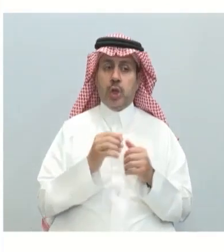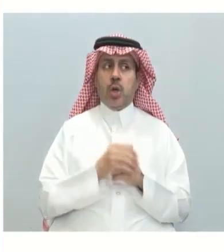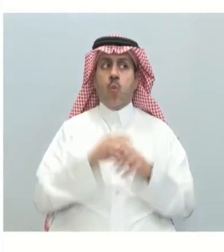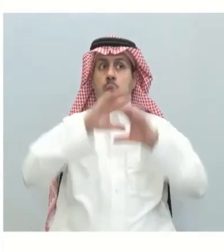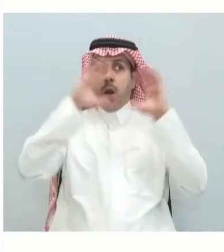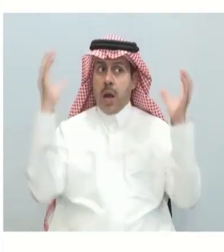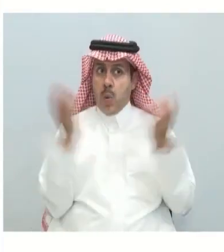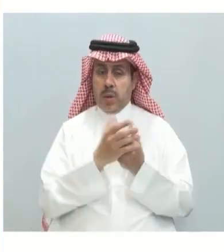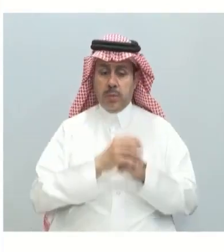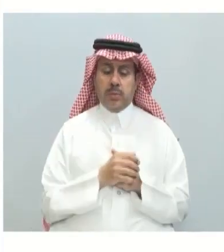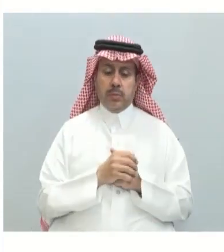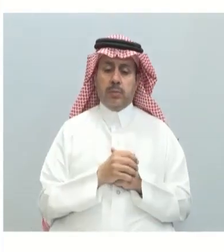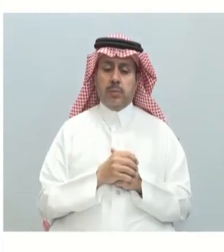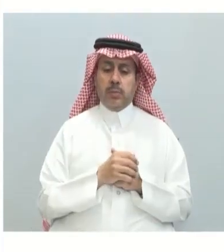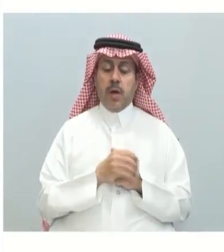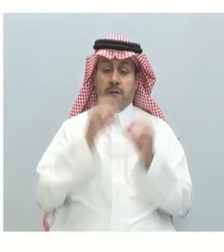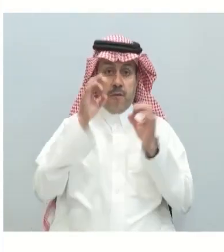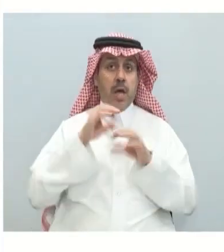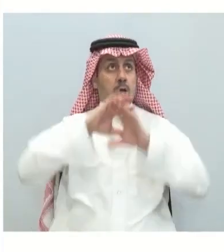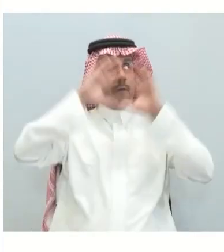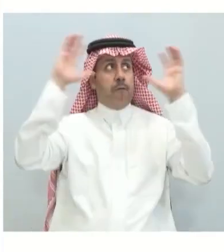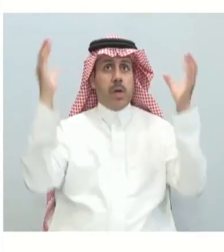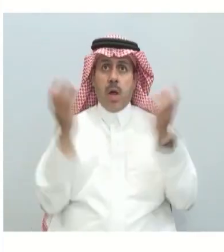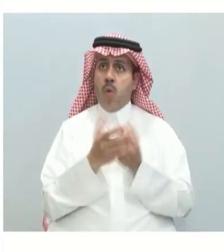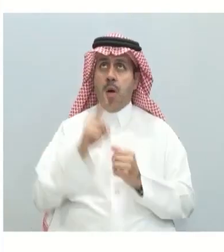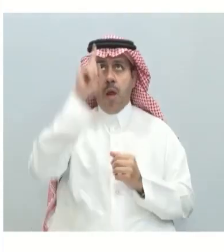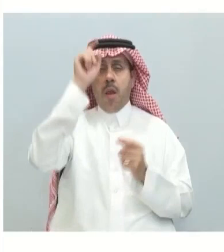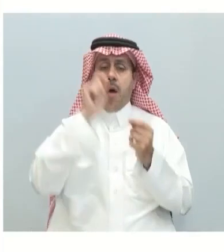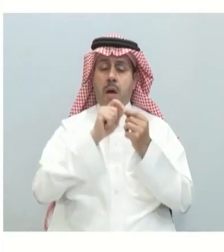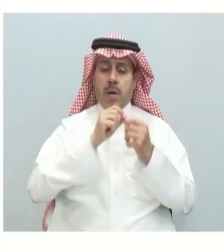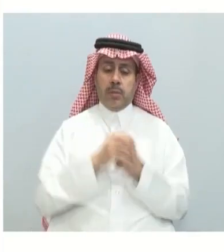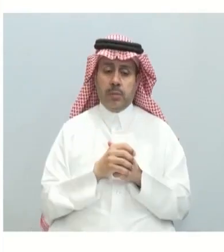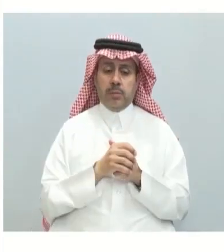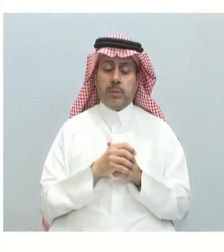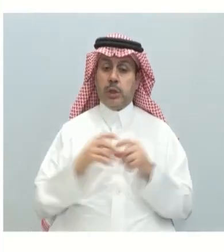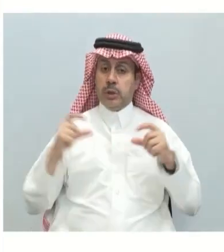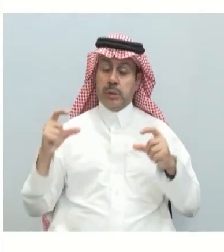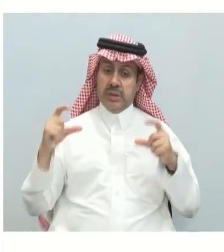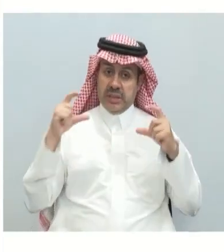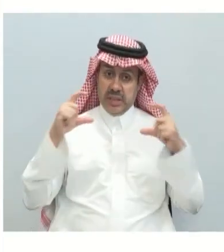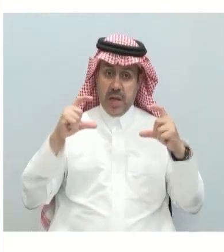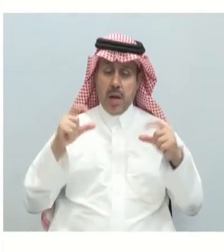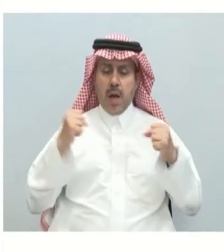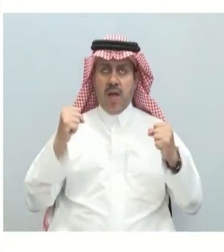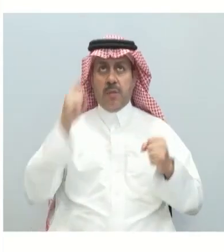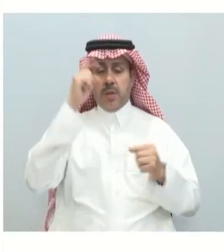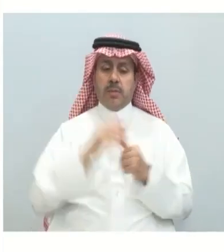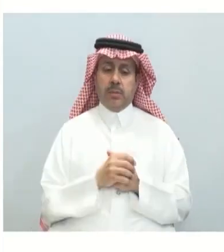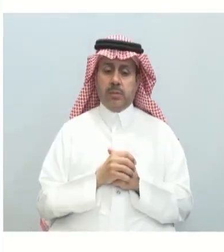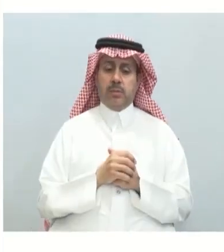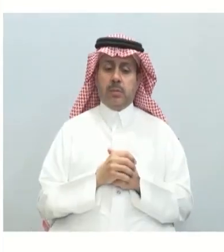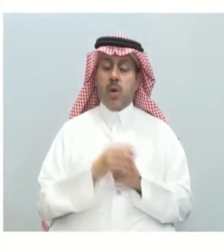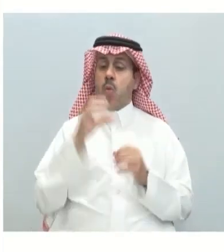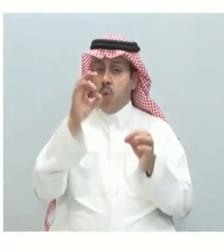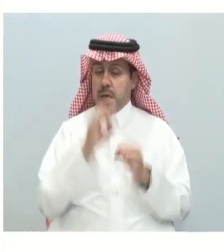ثمه ايات كونيه في الكون اوجدها الله سبحانه وتعالى داله عليه سبحانه وتعالى وايات